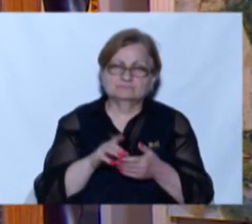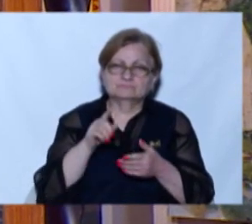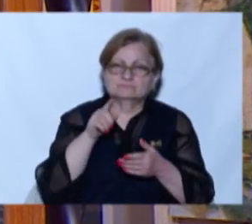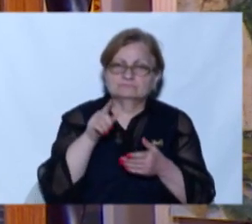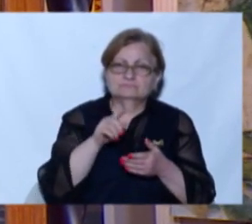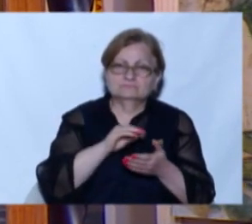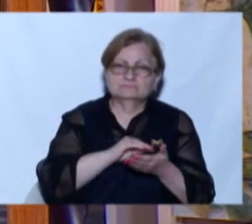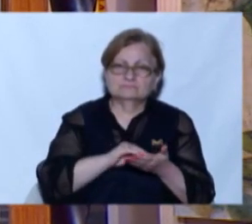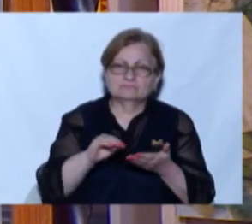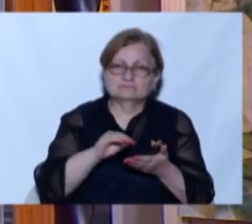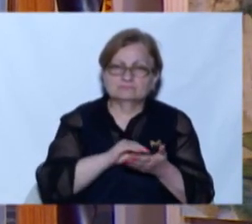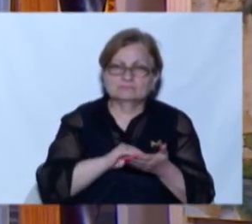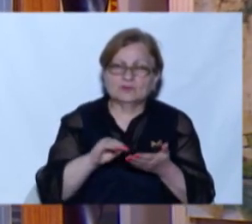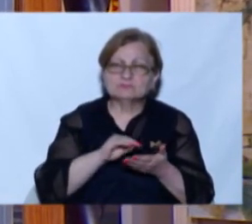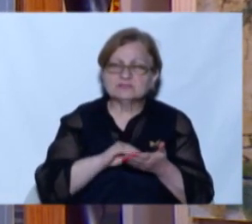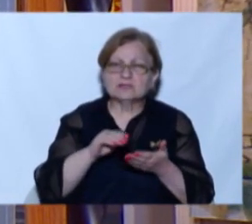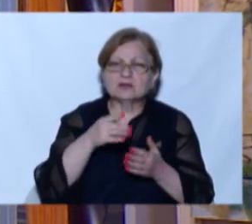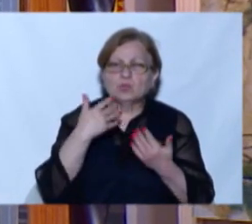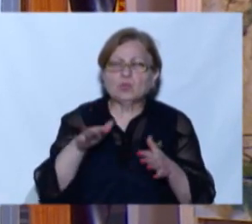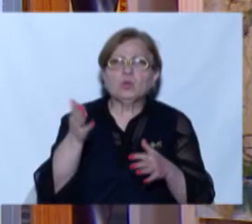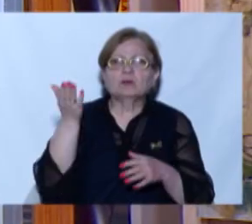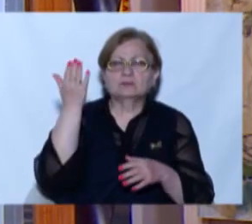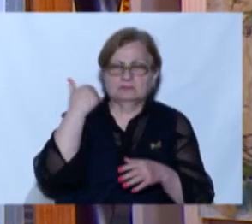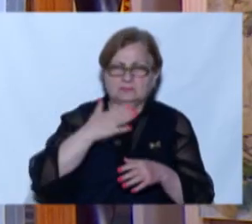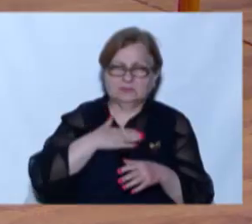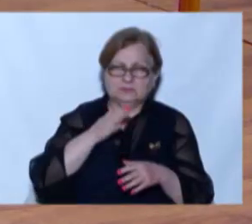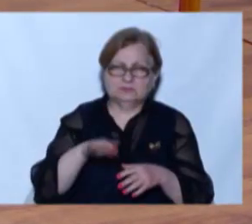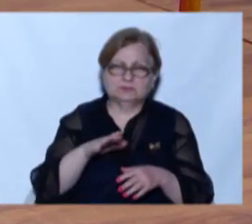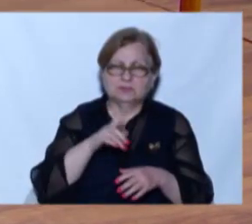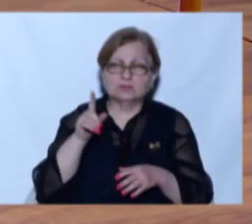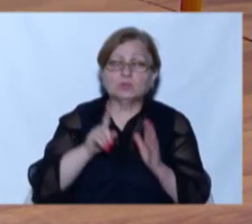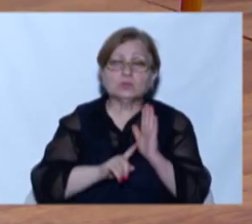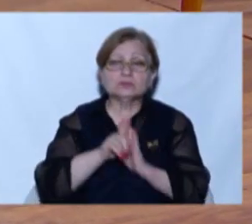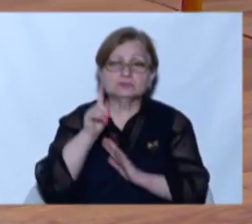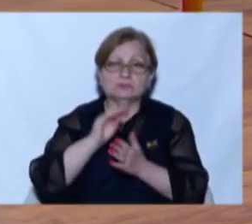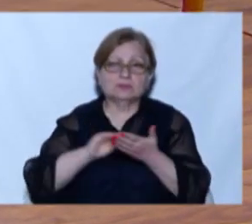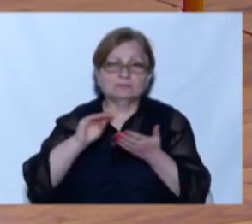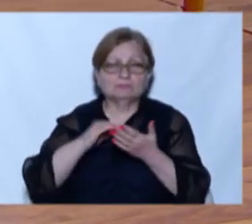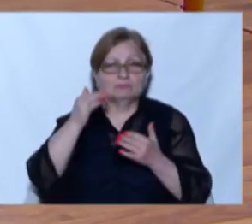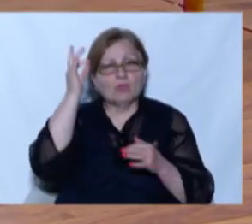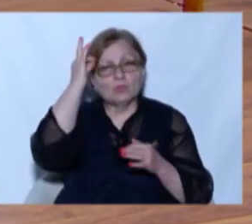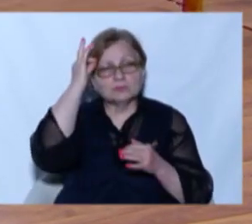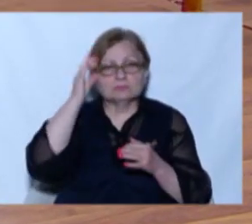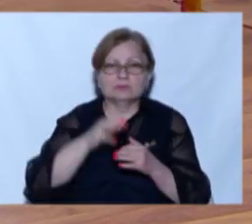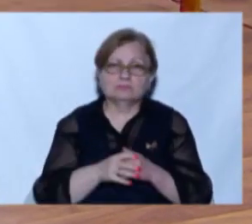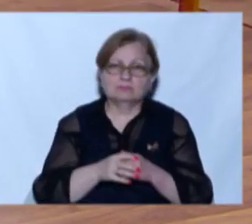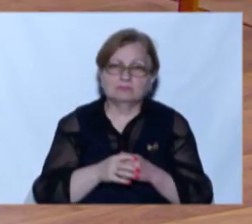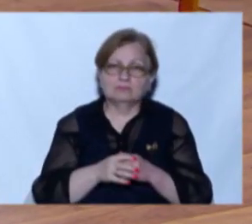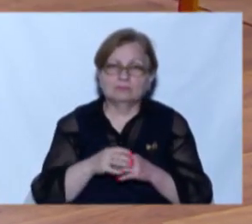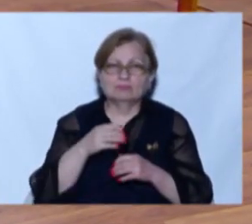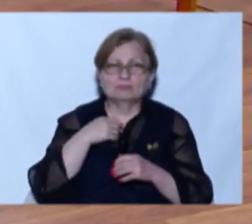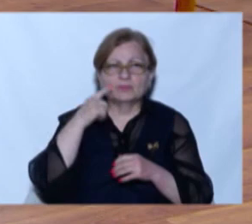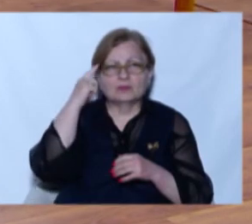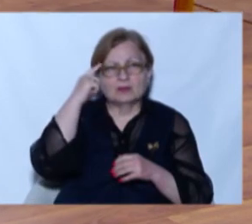წერალი ამ დროს უკვე კარგახნის გარდაცვლილი იყო. ნახეთ, როგორ იწყება ეს მოგონება. ასე